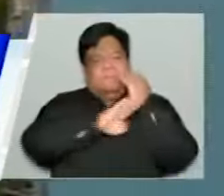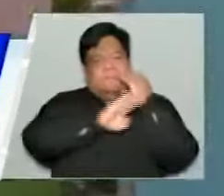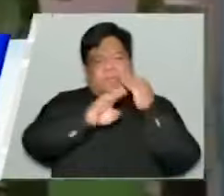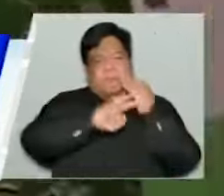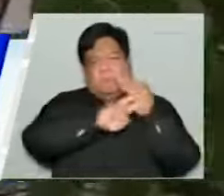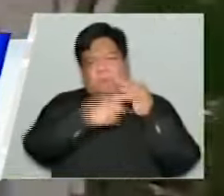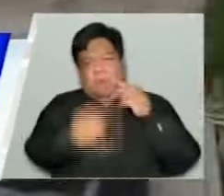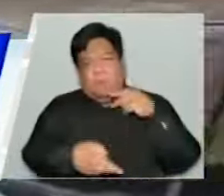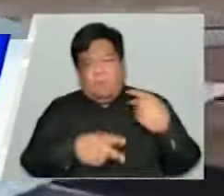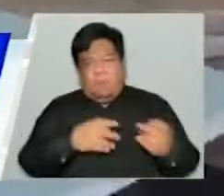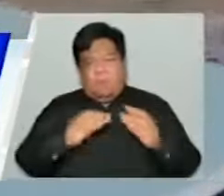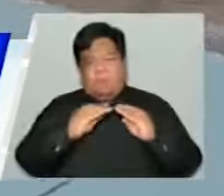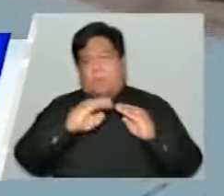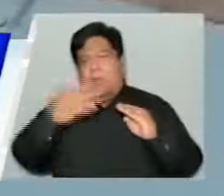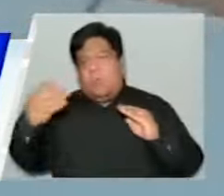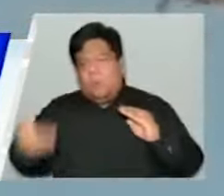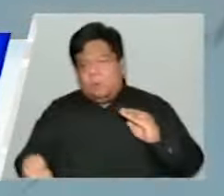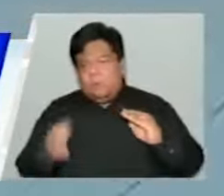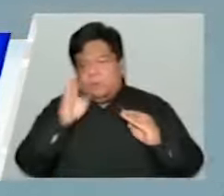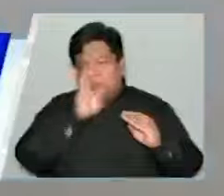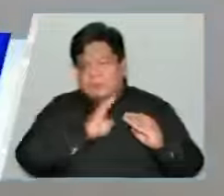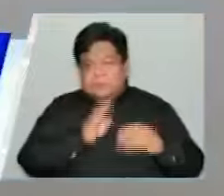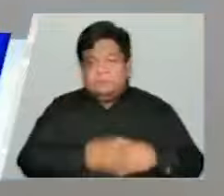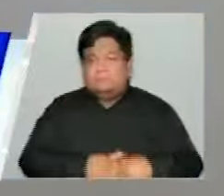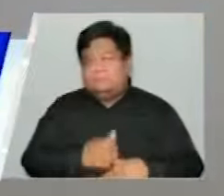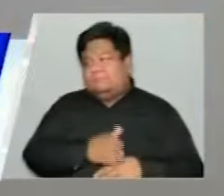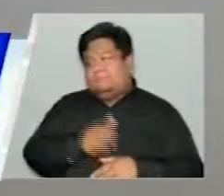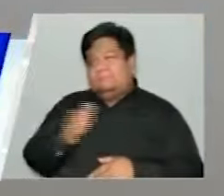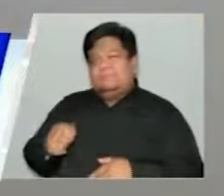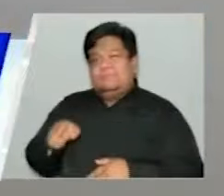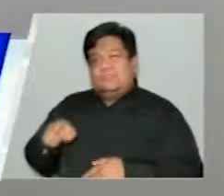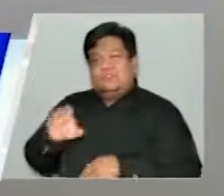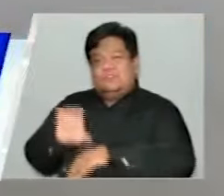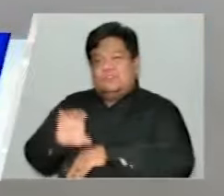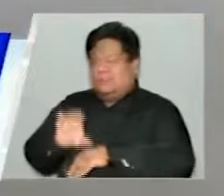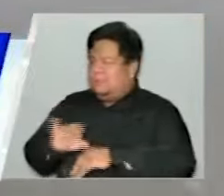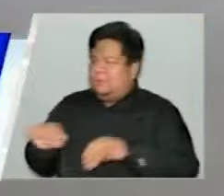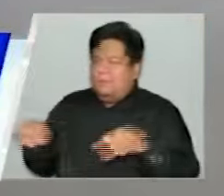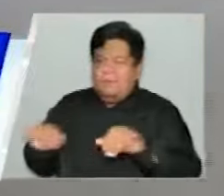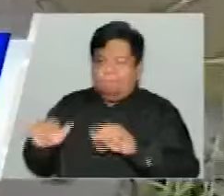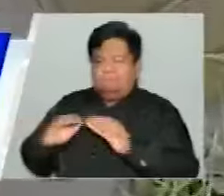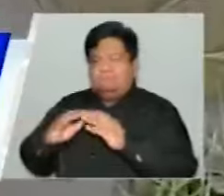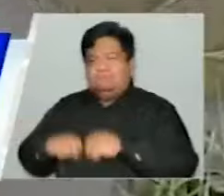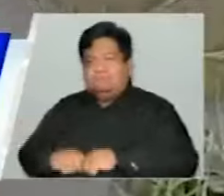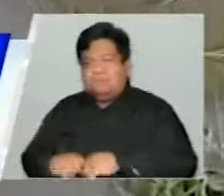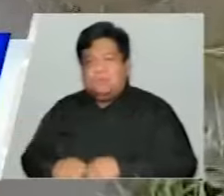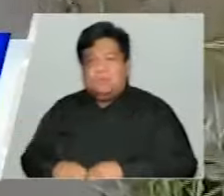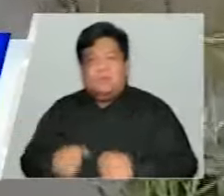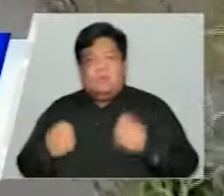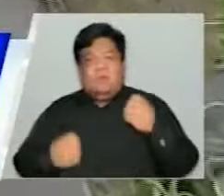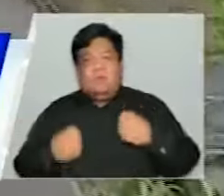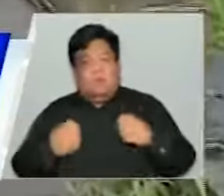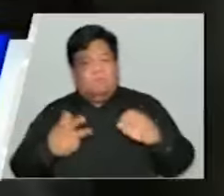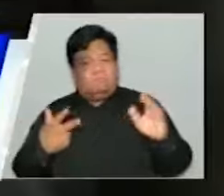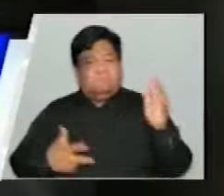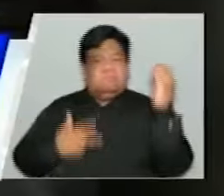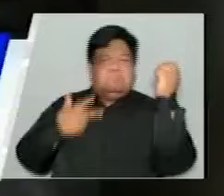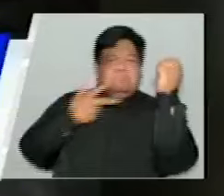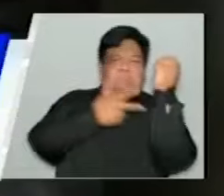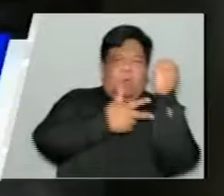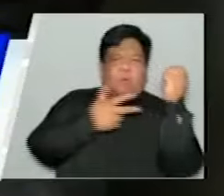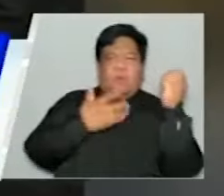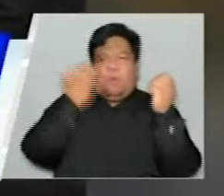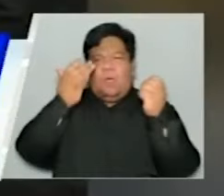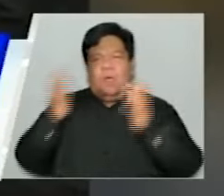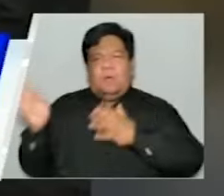Nawasak naman ang barikada sa compound ng St. William Cathedral, habang isang kotse ang bumangga sa poste dahil sa lakas ng hangin.